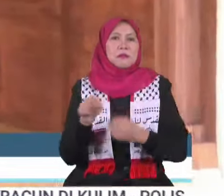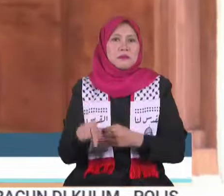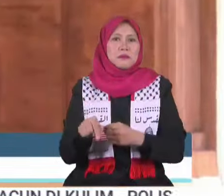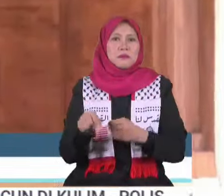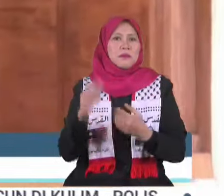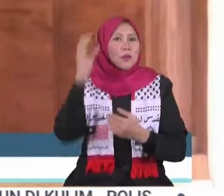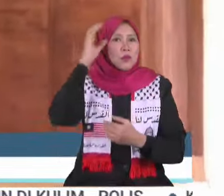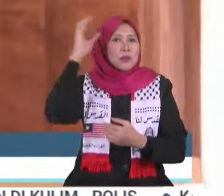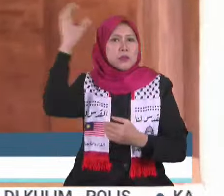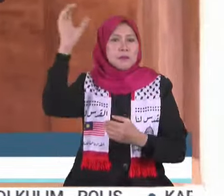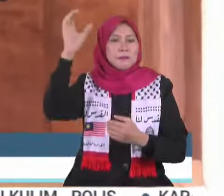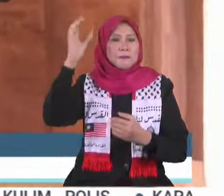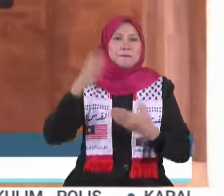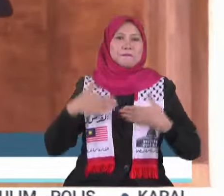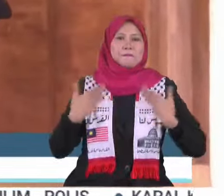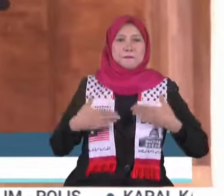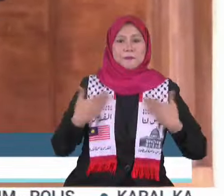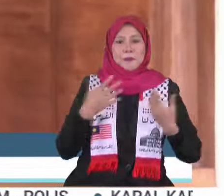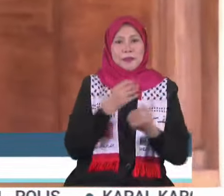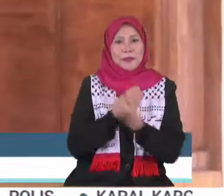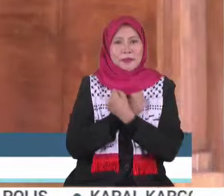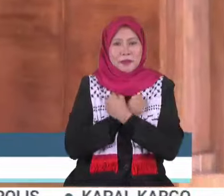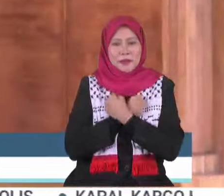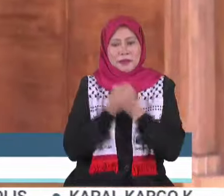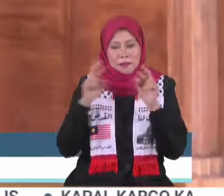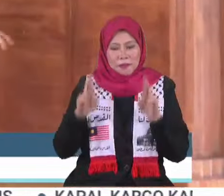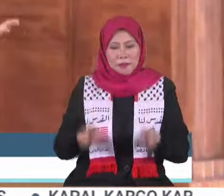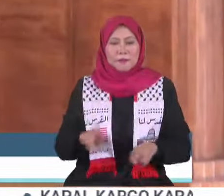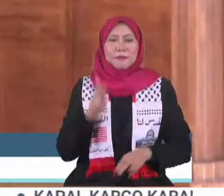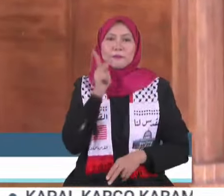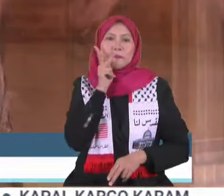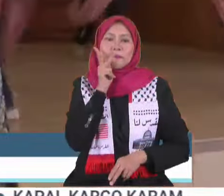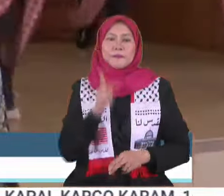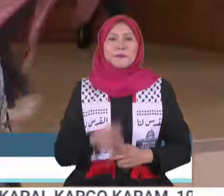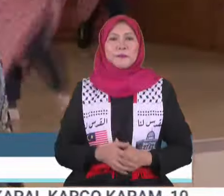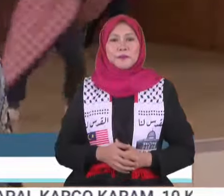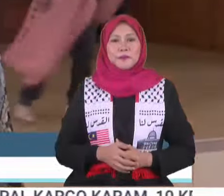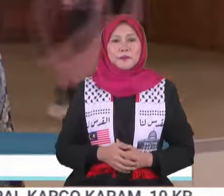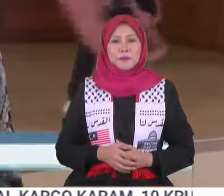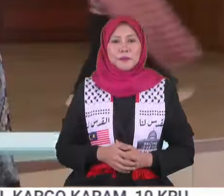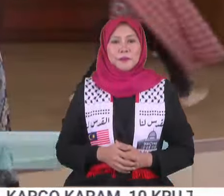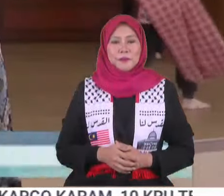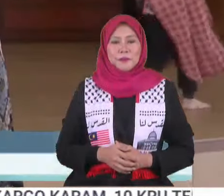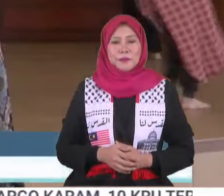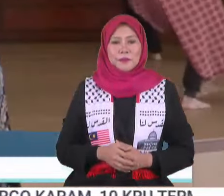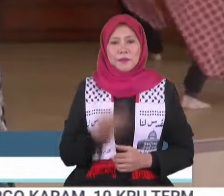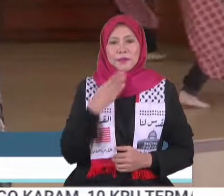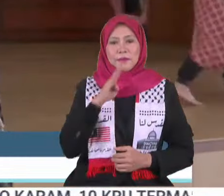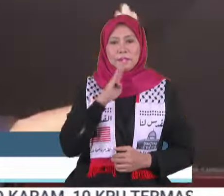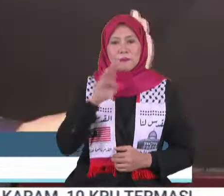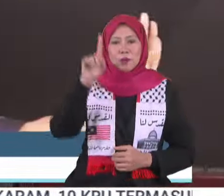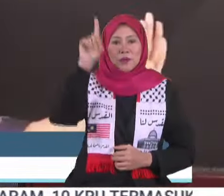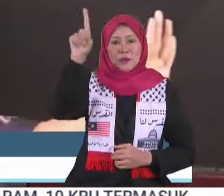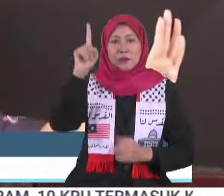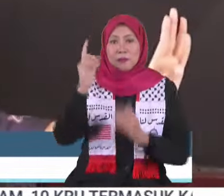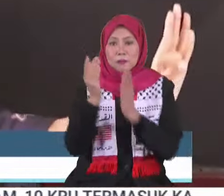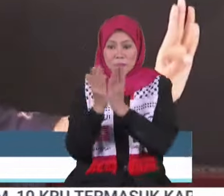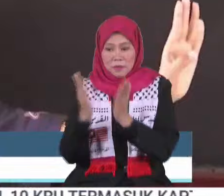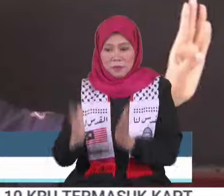menekankan konsep keceriaan dan kasih sayang rakyat Kedah. Tapi alhamdulillah lah, sebab pembawakan budak-budak